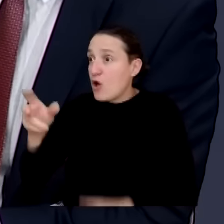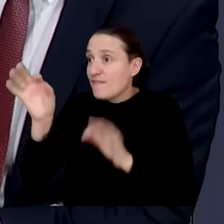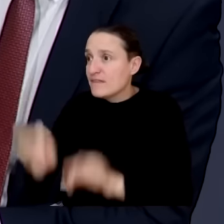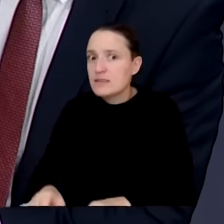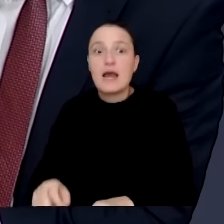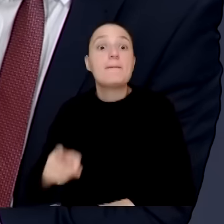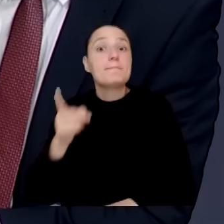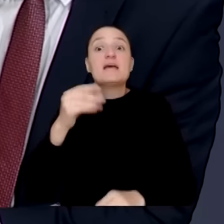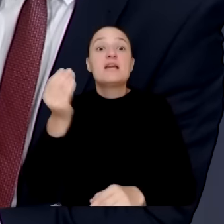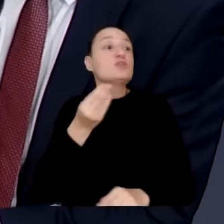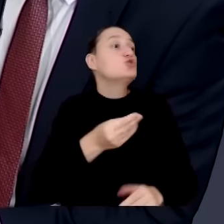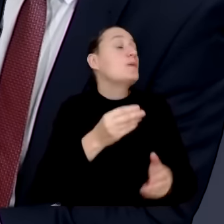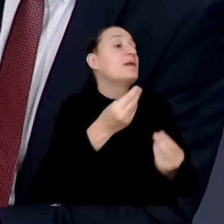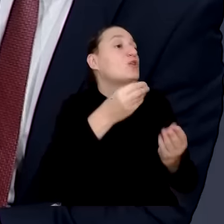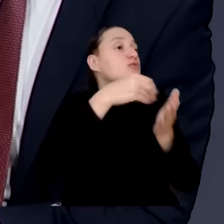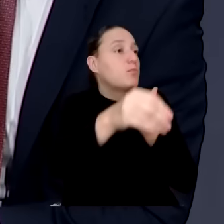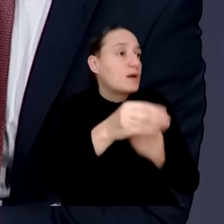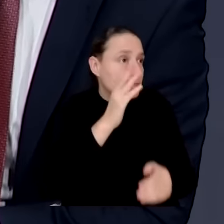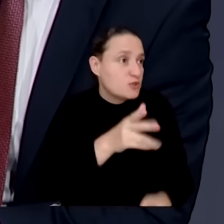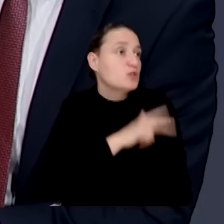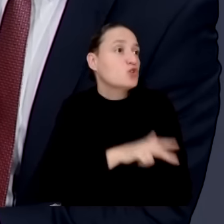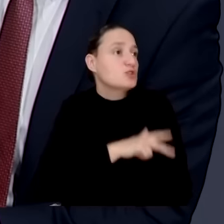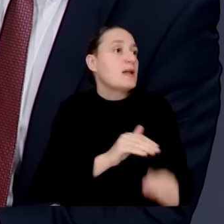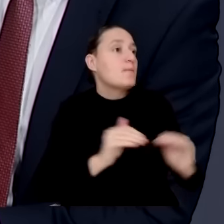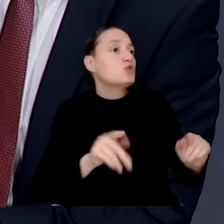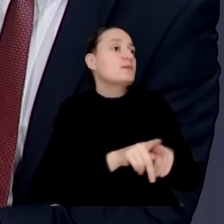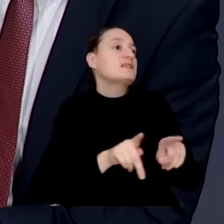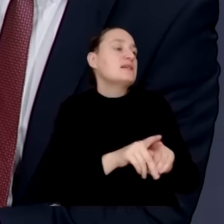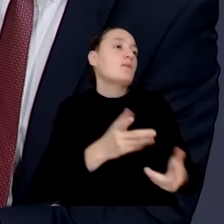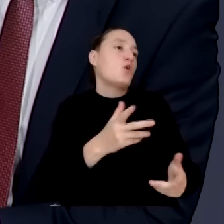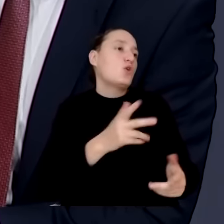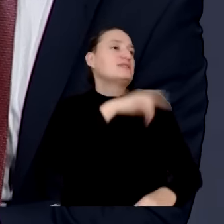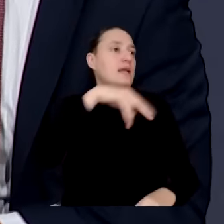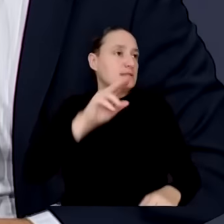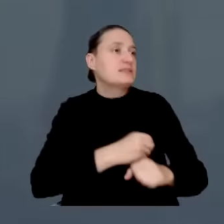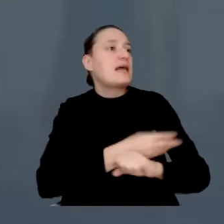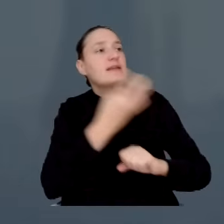wypłacać jeszcze będziemy wypłacać migrantom socjal na poziomie krajów skandynawsk